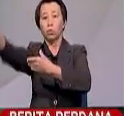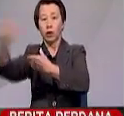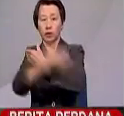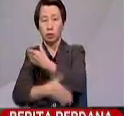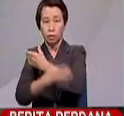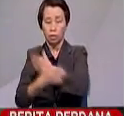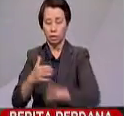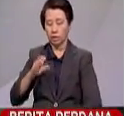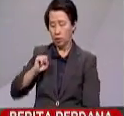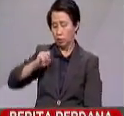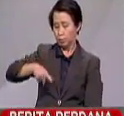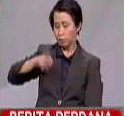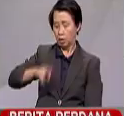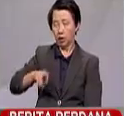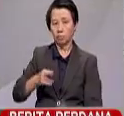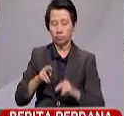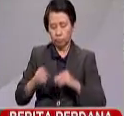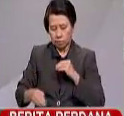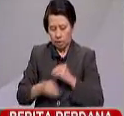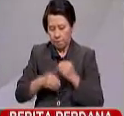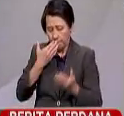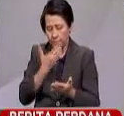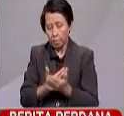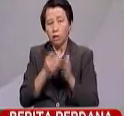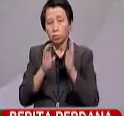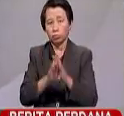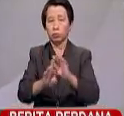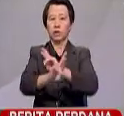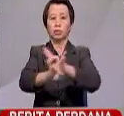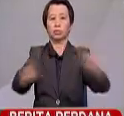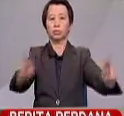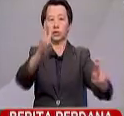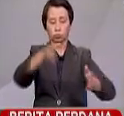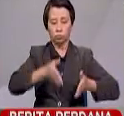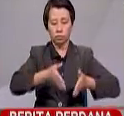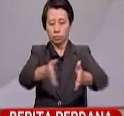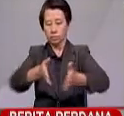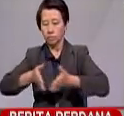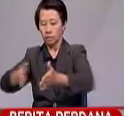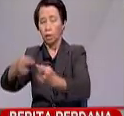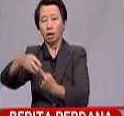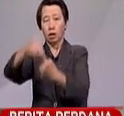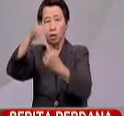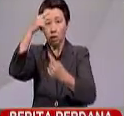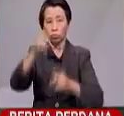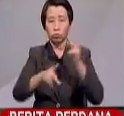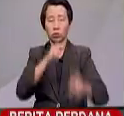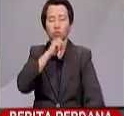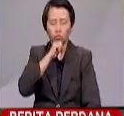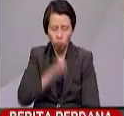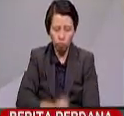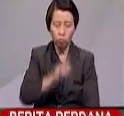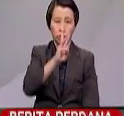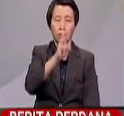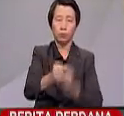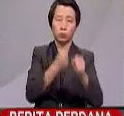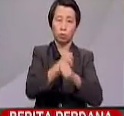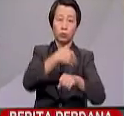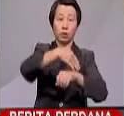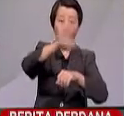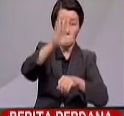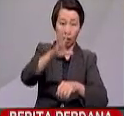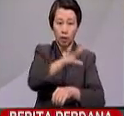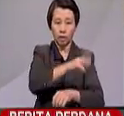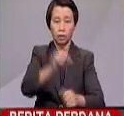SPR juga membuat penambahbaikan seperti menyediakan dua saluran khusus bagi pengundi berumur 60 tahun dan ke atas